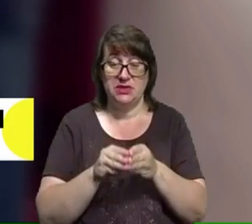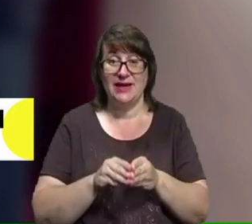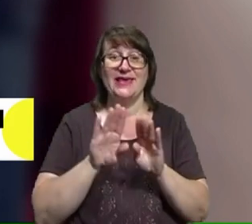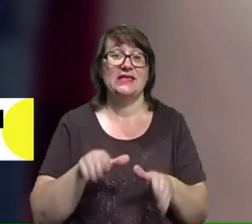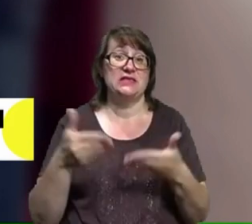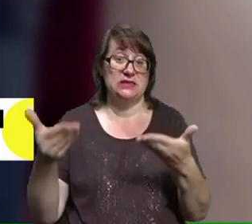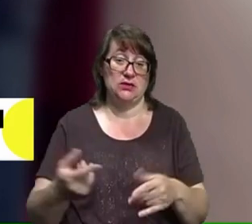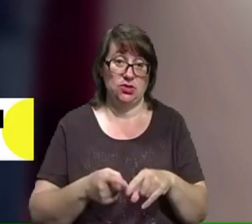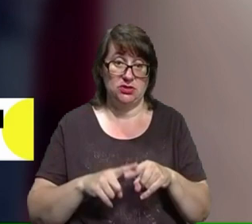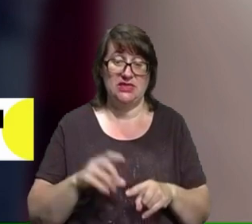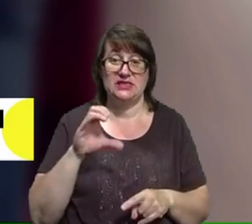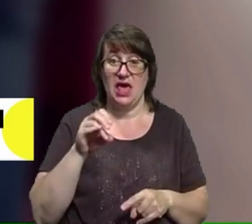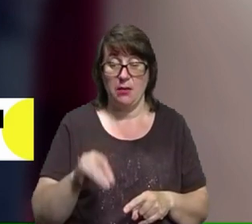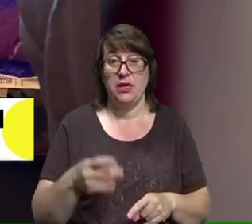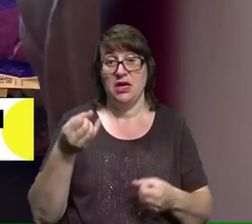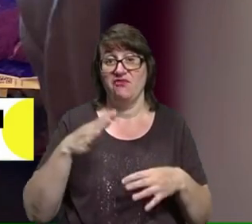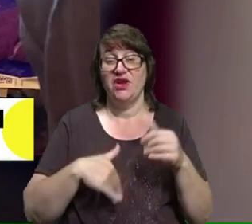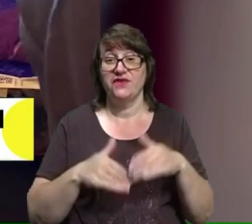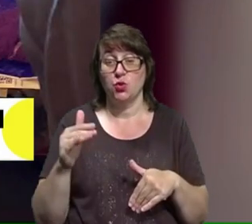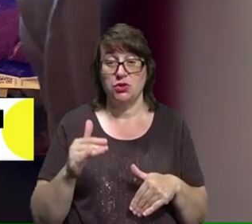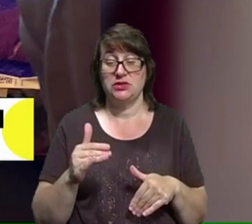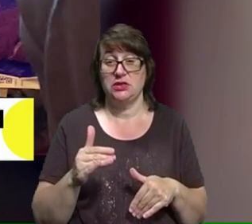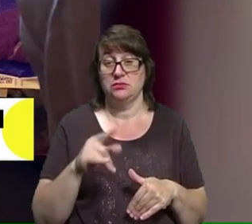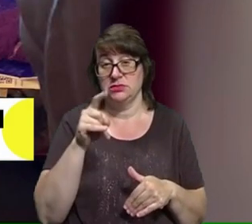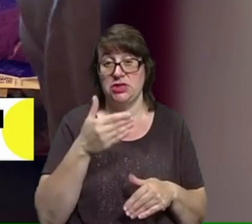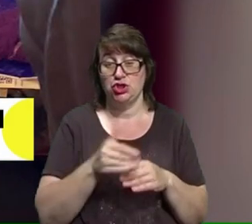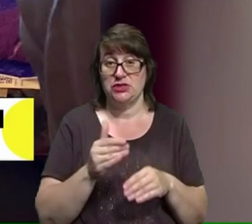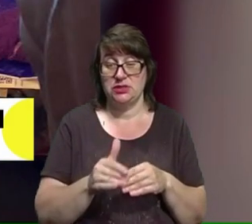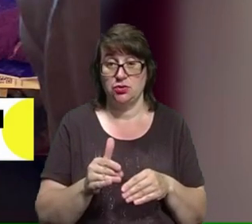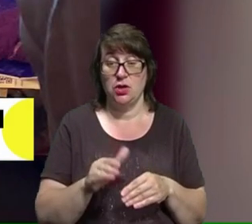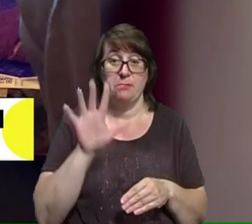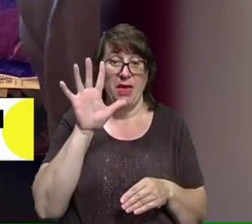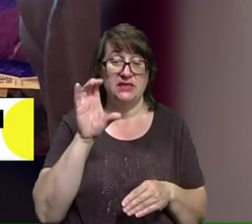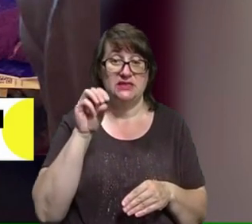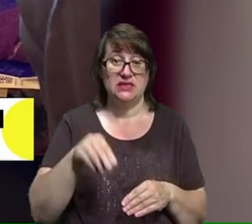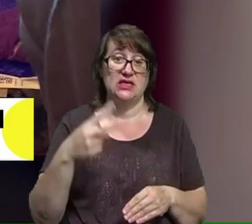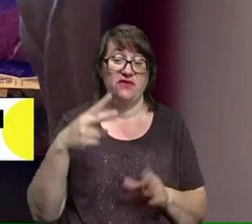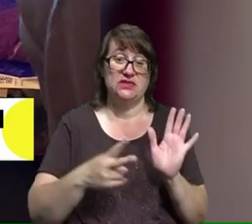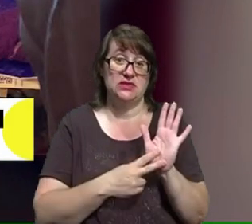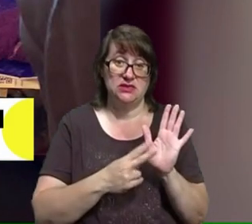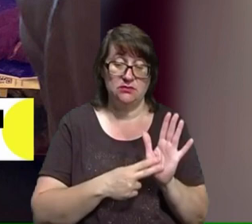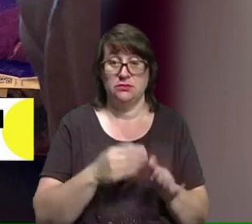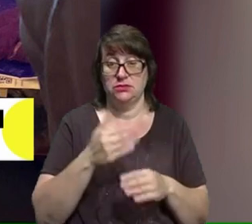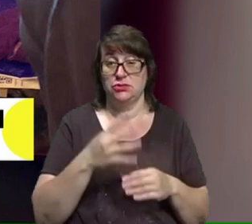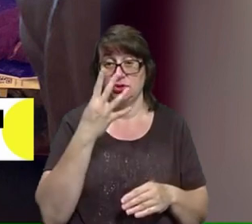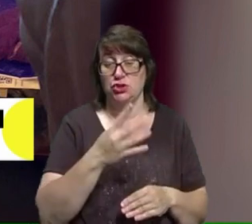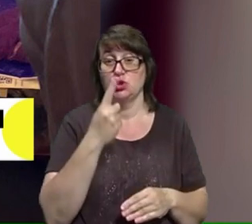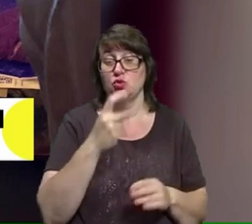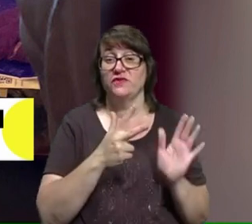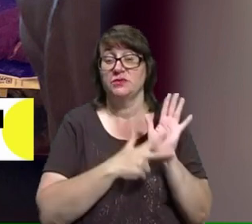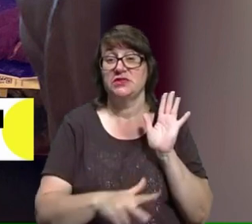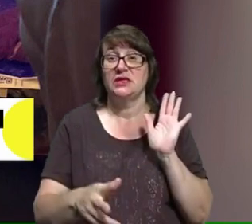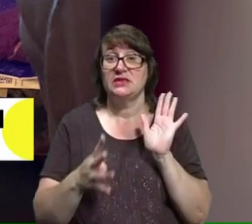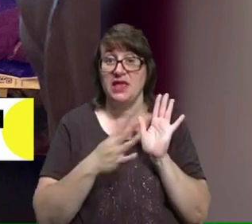схеми наразі кваліфікуються за частиною 5 статті 27, частина 4 статті 189. Це пособництво